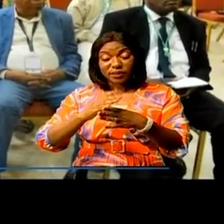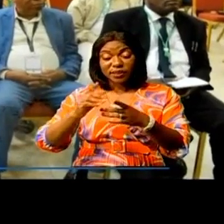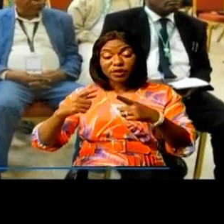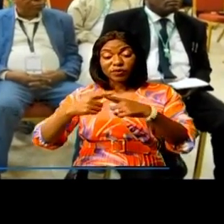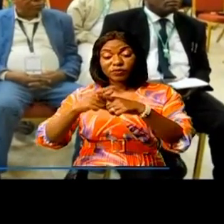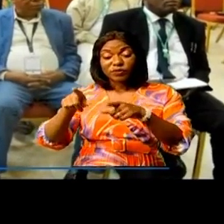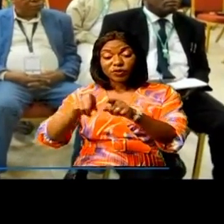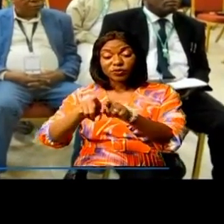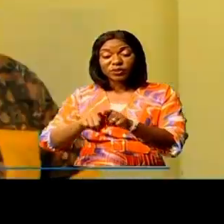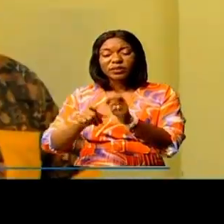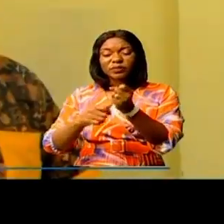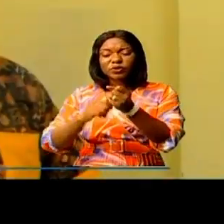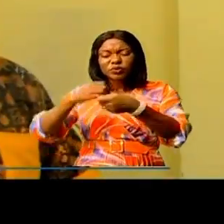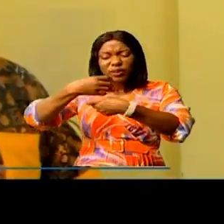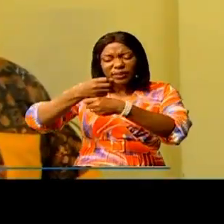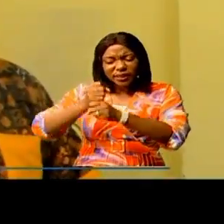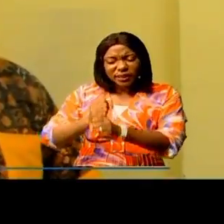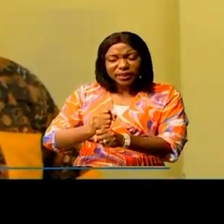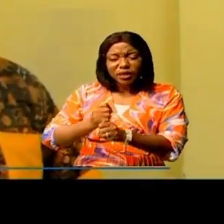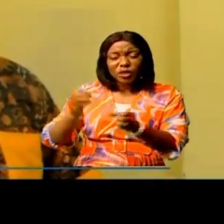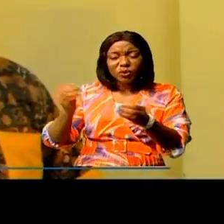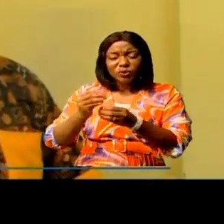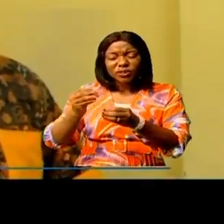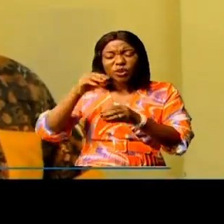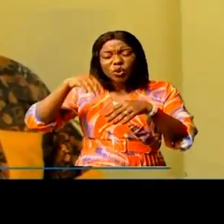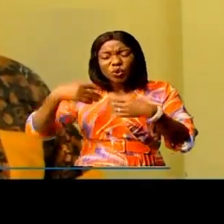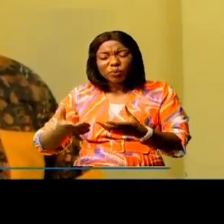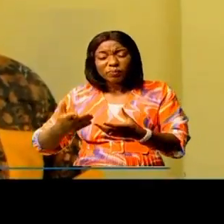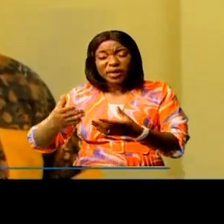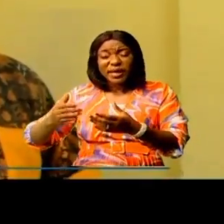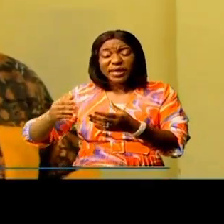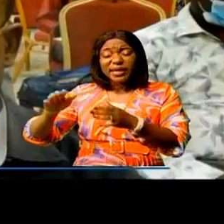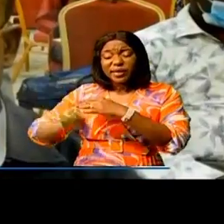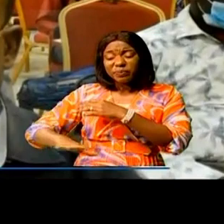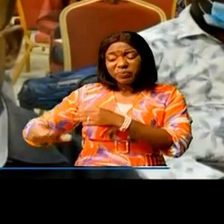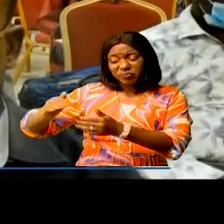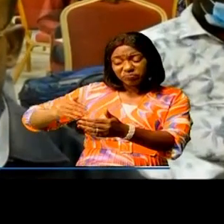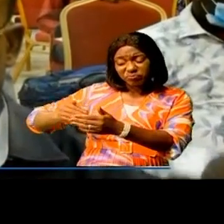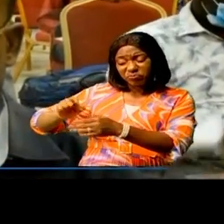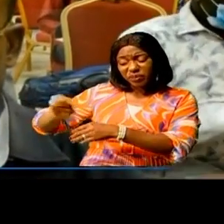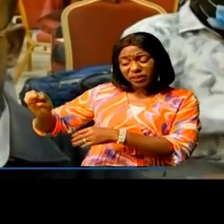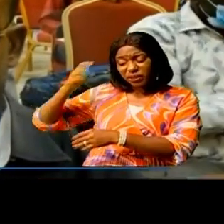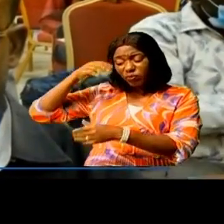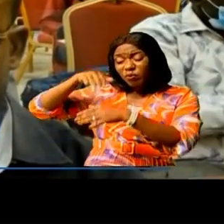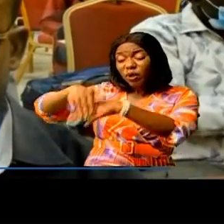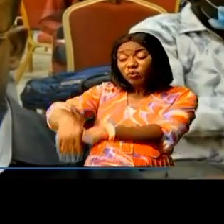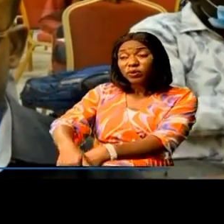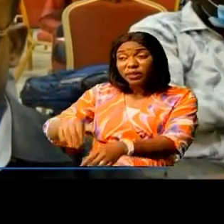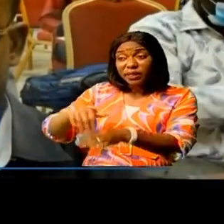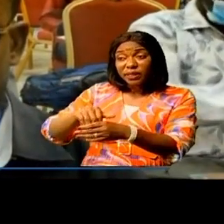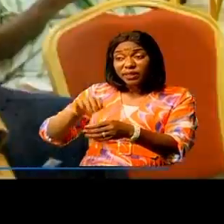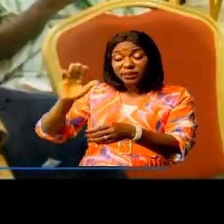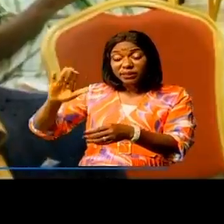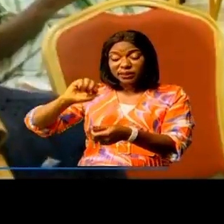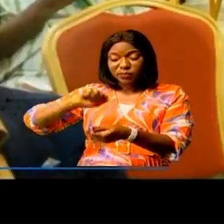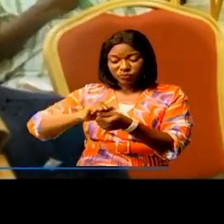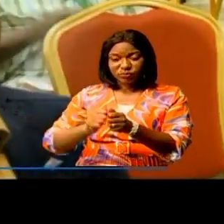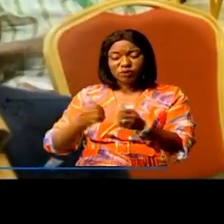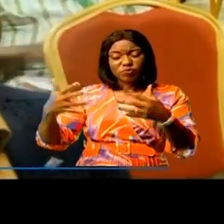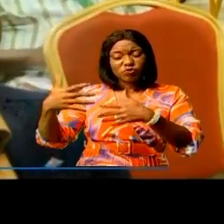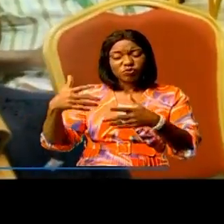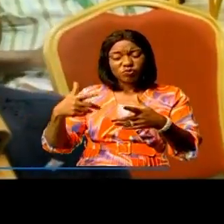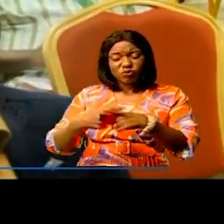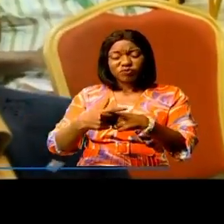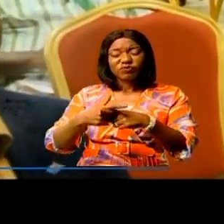les acteurs nationaux, l'impact de l'intervention des pays voisins de l'Est ont permis la compréhension des enjeux de cette